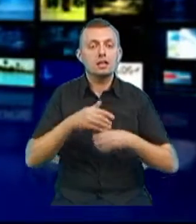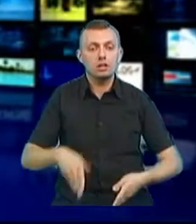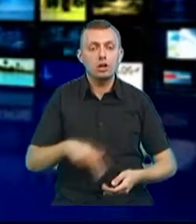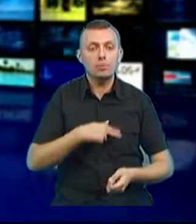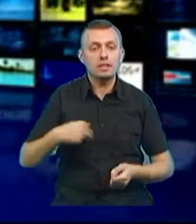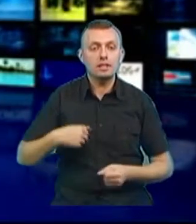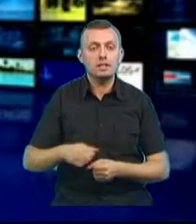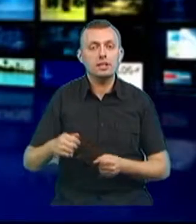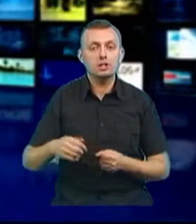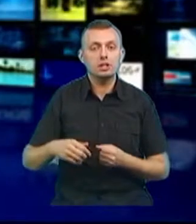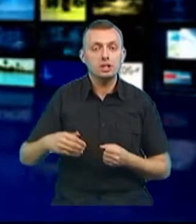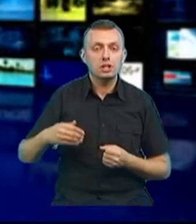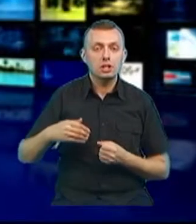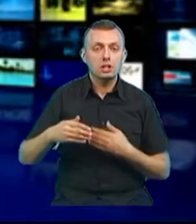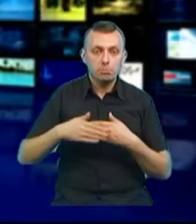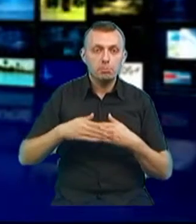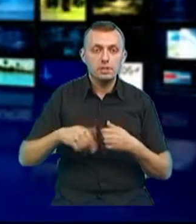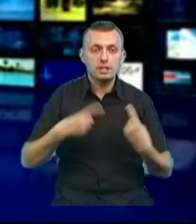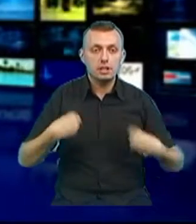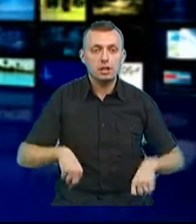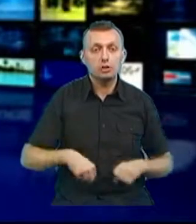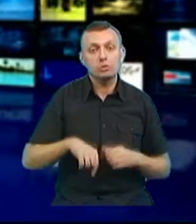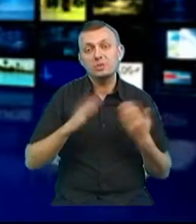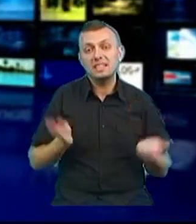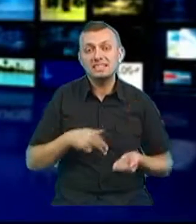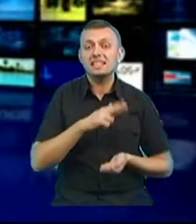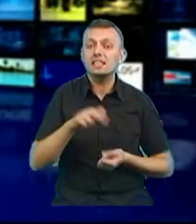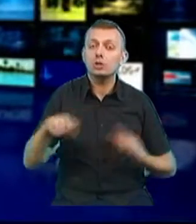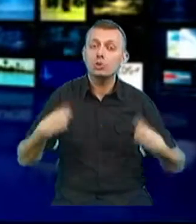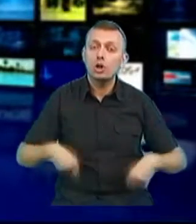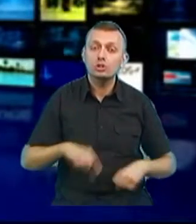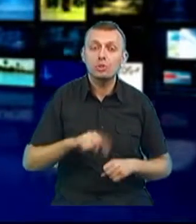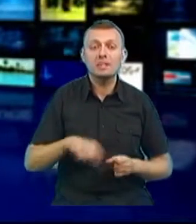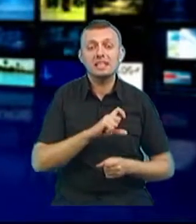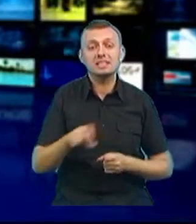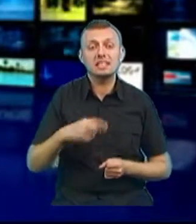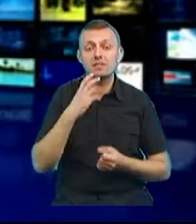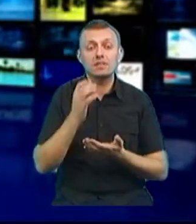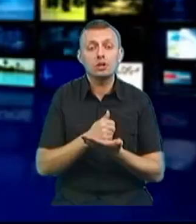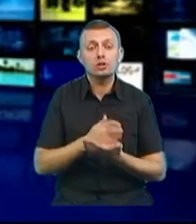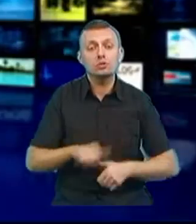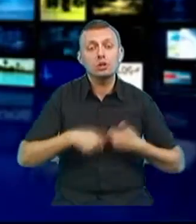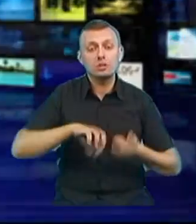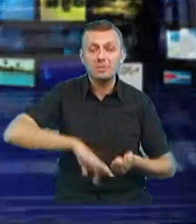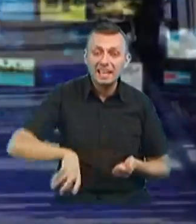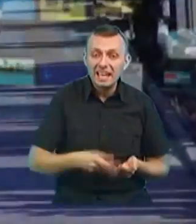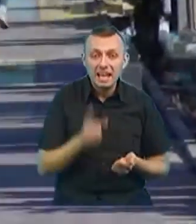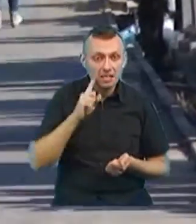miejsca spoczynku. Niestety niektórzy ten okres i nasze roztargnienie wykorzystują jako okazję do